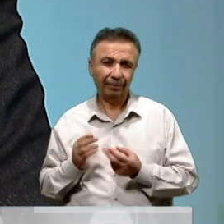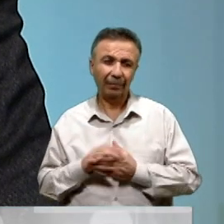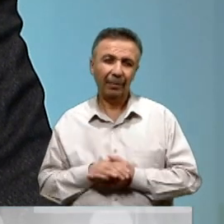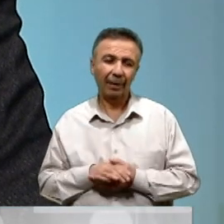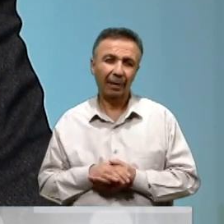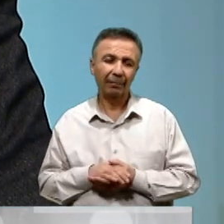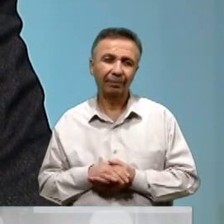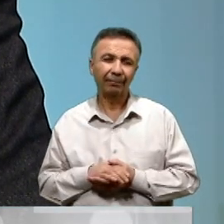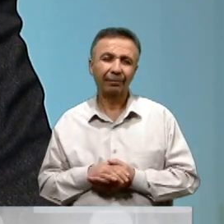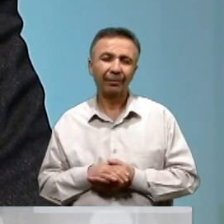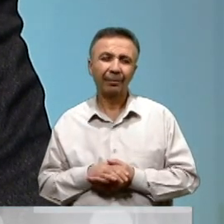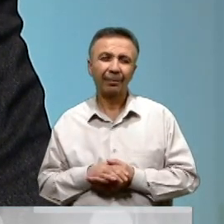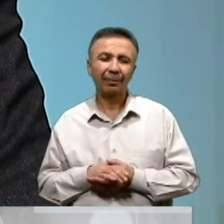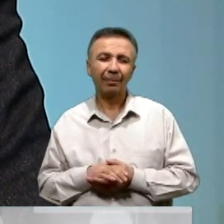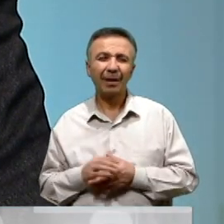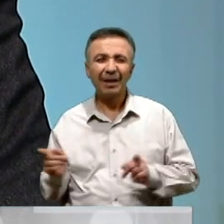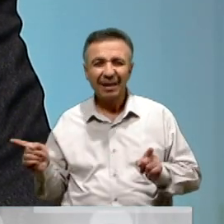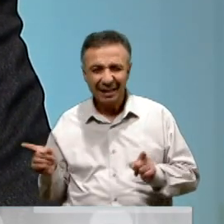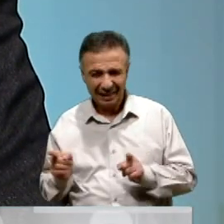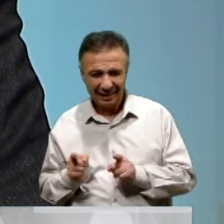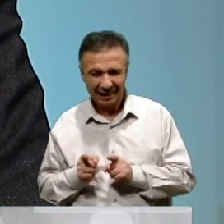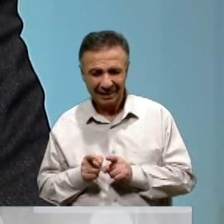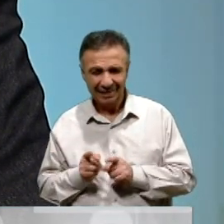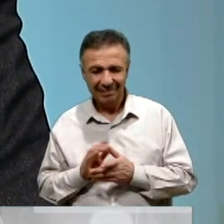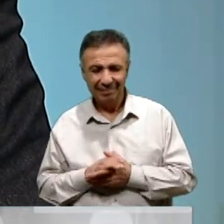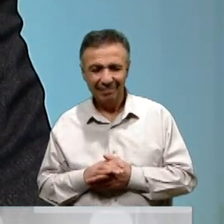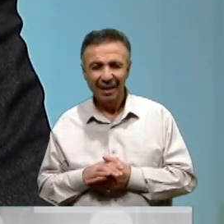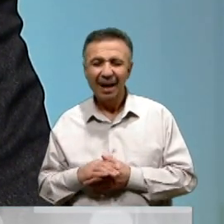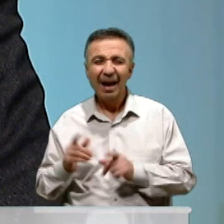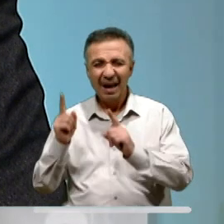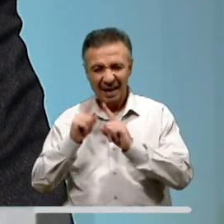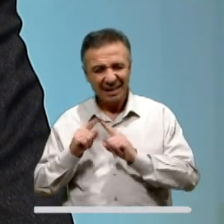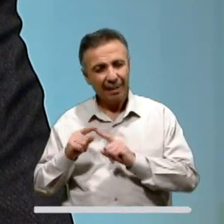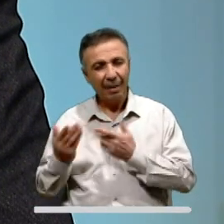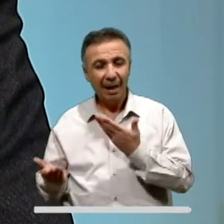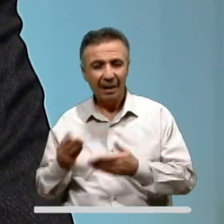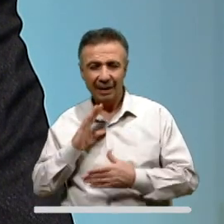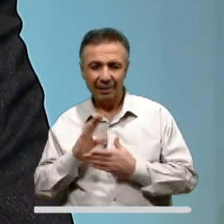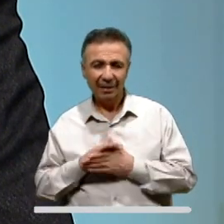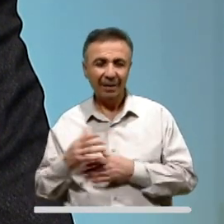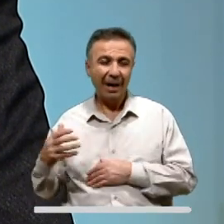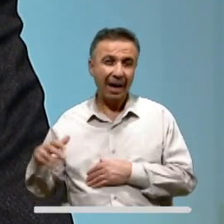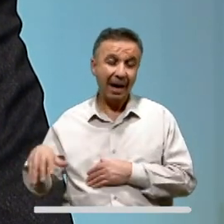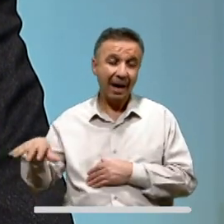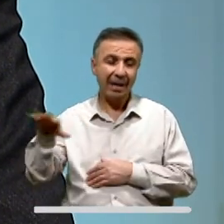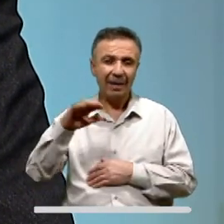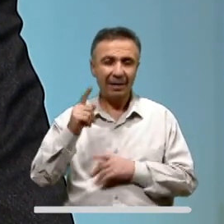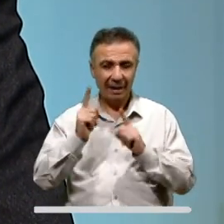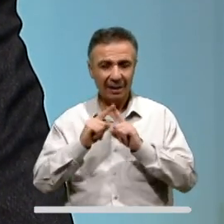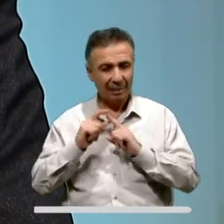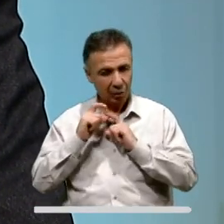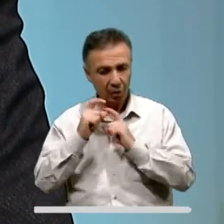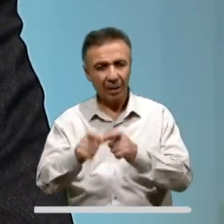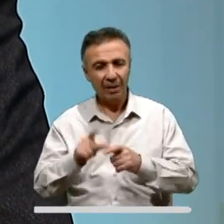bu dünya geçicidir. Hesap ahirettedir. Elbette. Herkesin hesabı görülecektir.